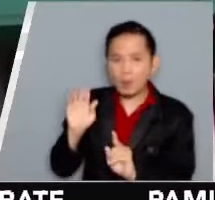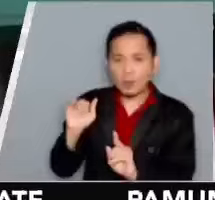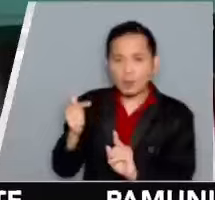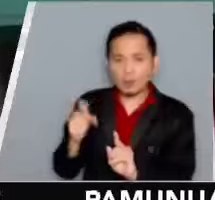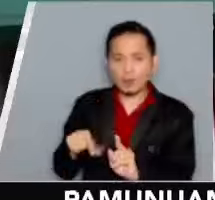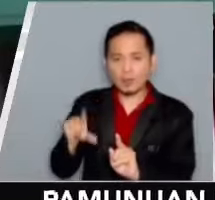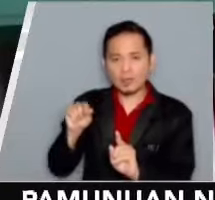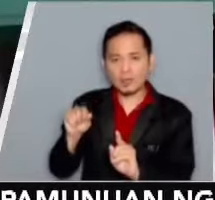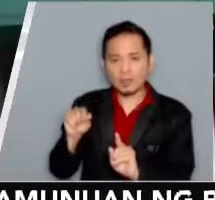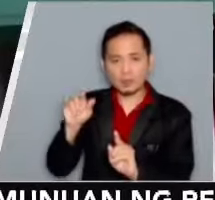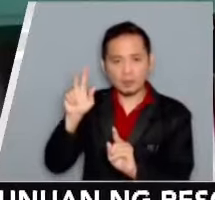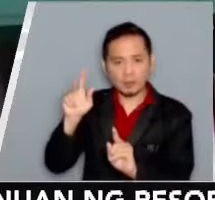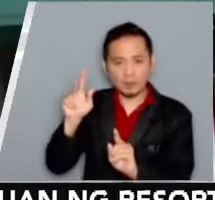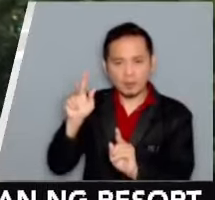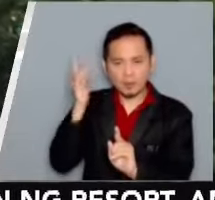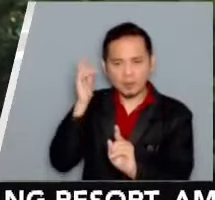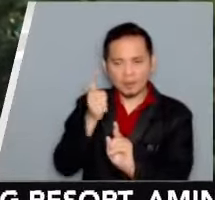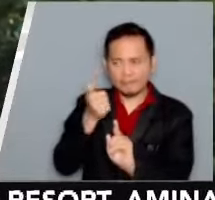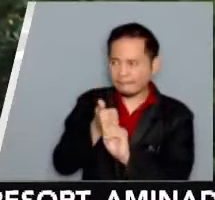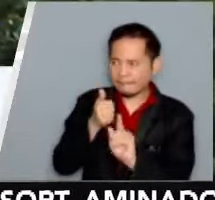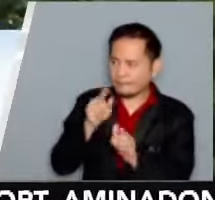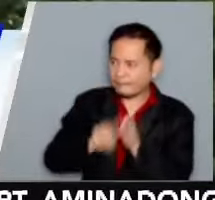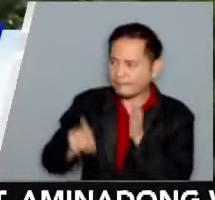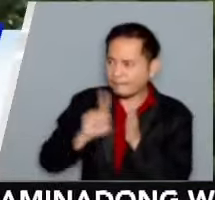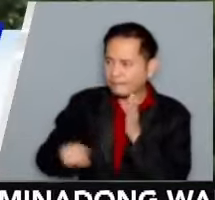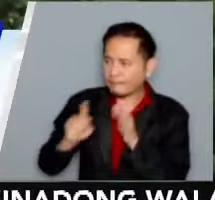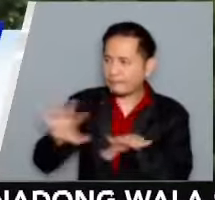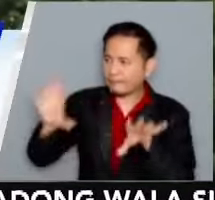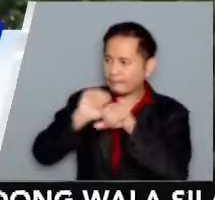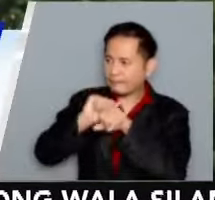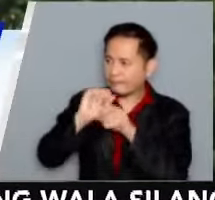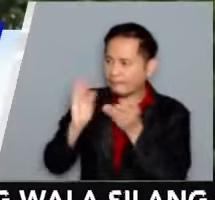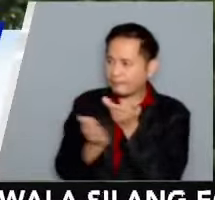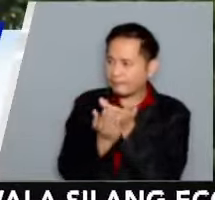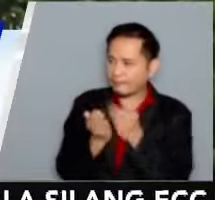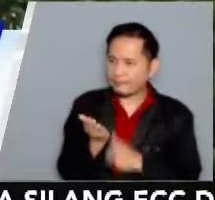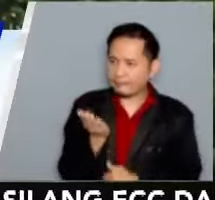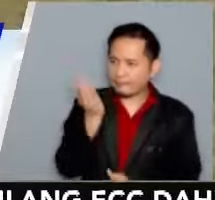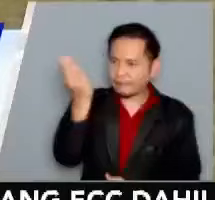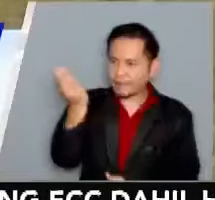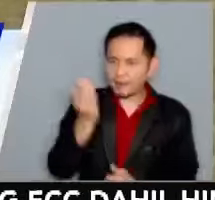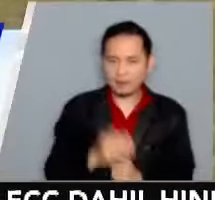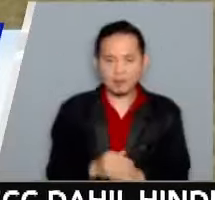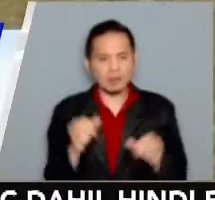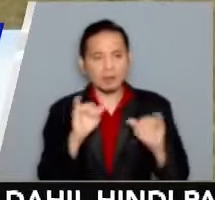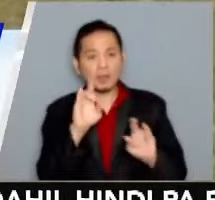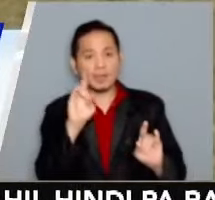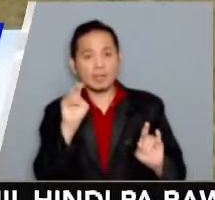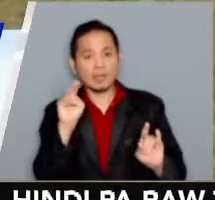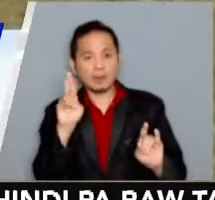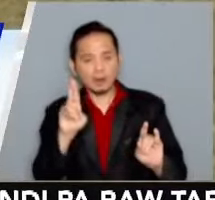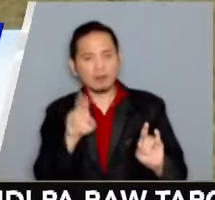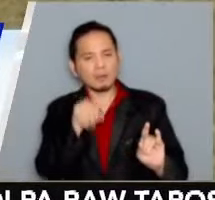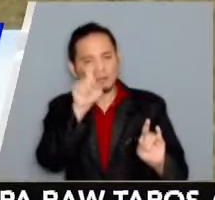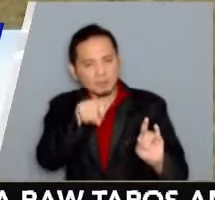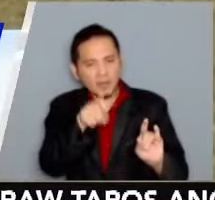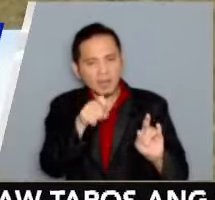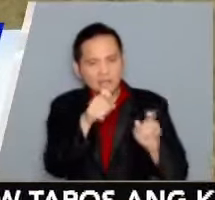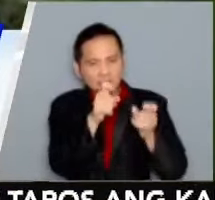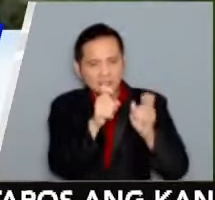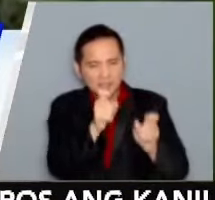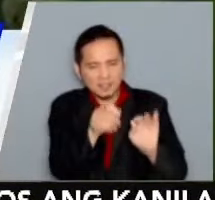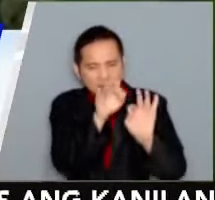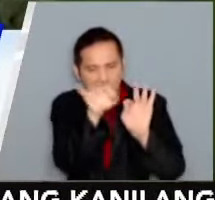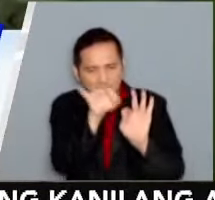kanilang Sangguniang Panlalawigan inirekomenda rin nila sa DNR na Ayusin ng ahensya ang mga policy at guidelines kaugnay sa